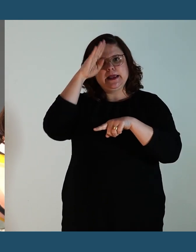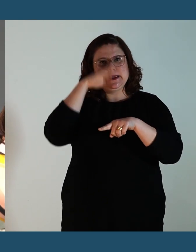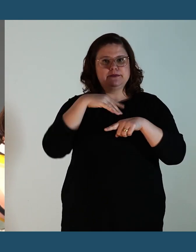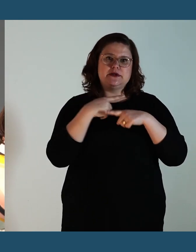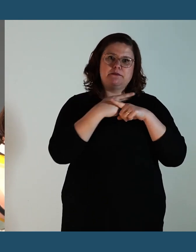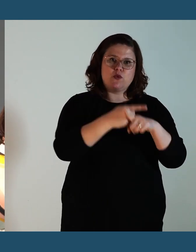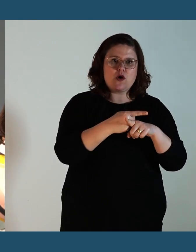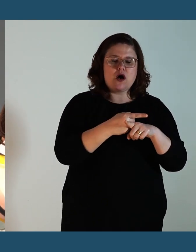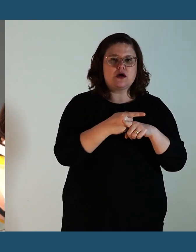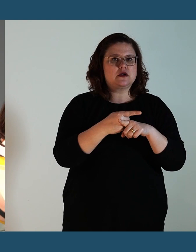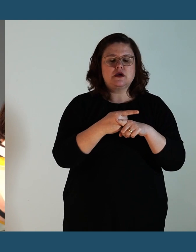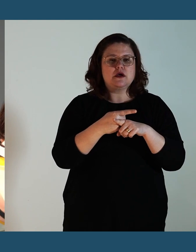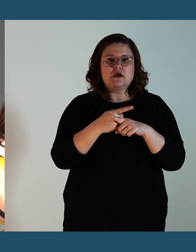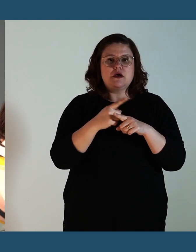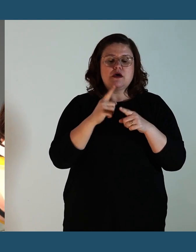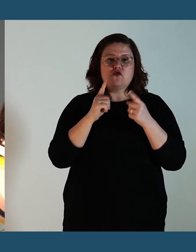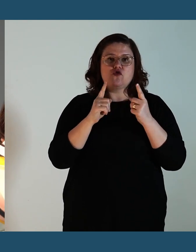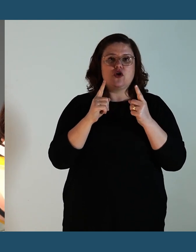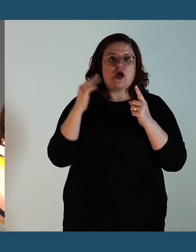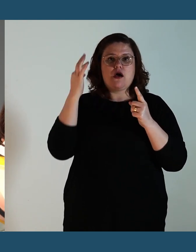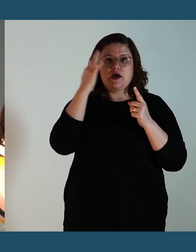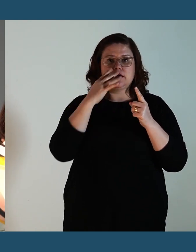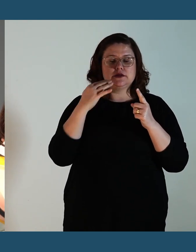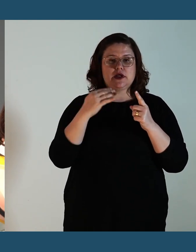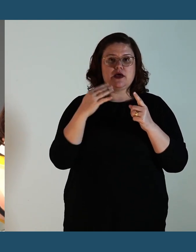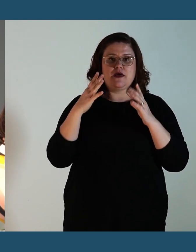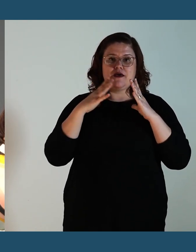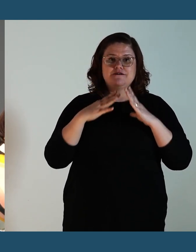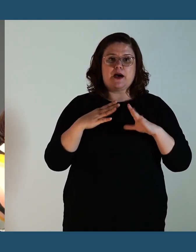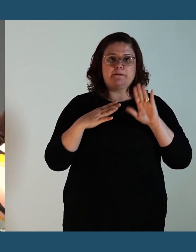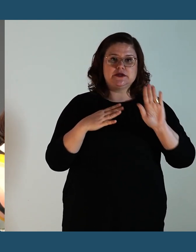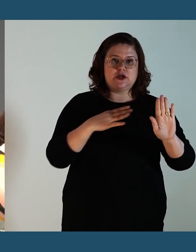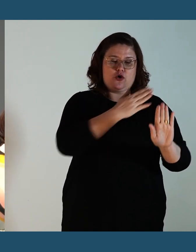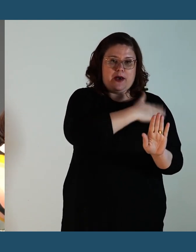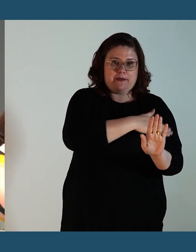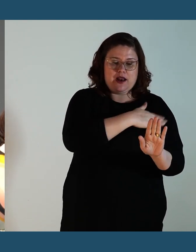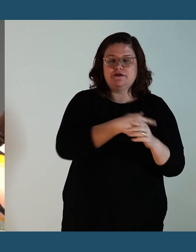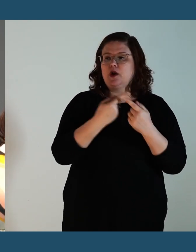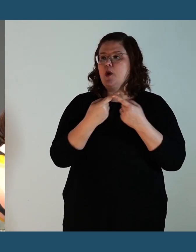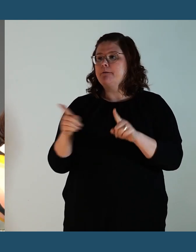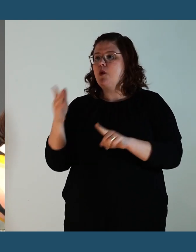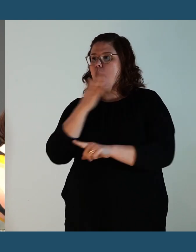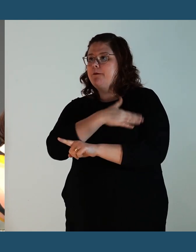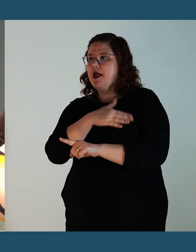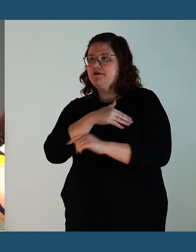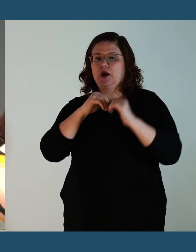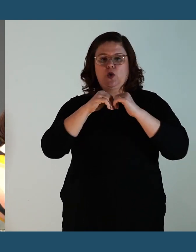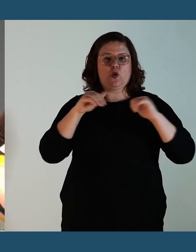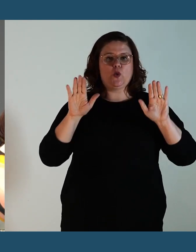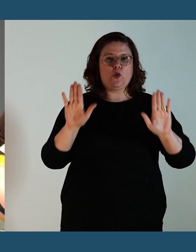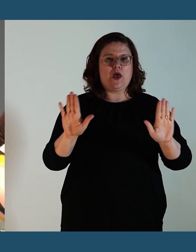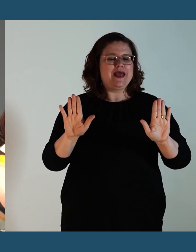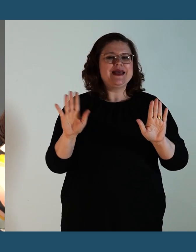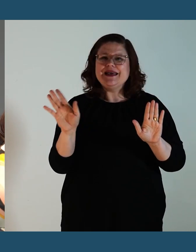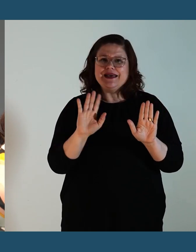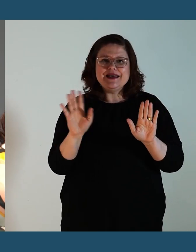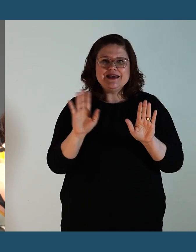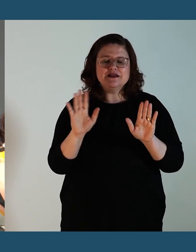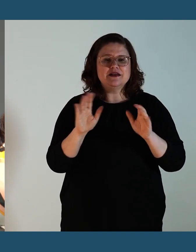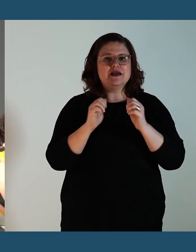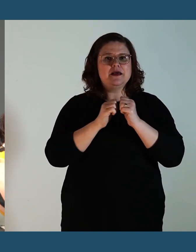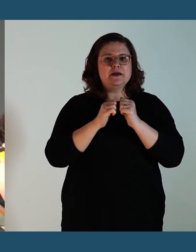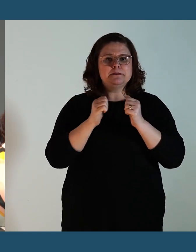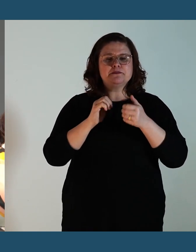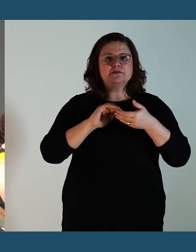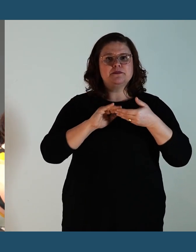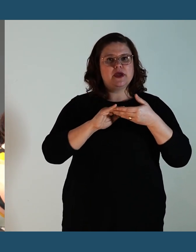ihmisille. Eikä välttämättä niin kuin ajatella, että on vammaisten palvelut ja sitten on muita palveluita, vaan jollain tavalla, miten pystyisi, niin kuin,